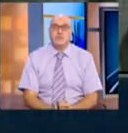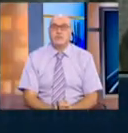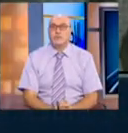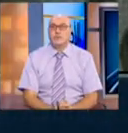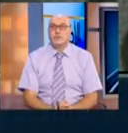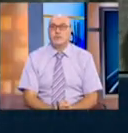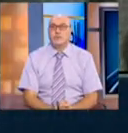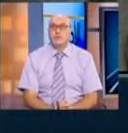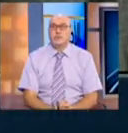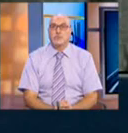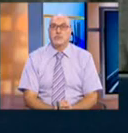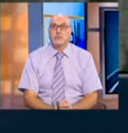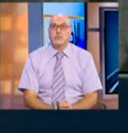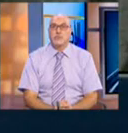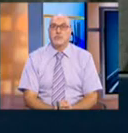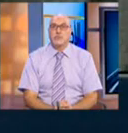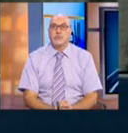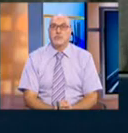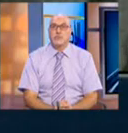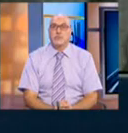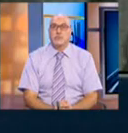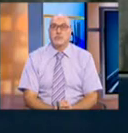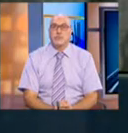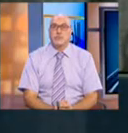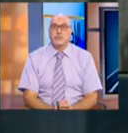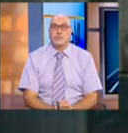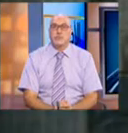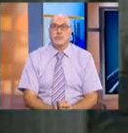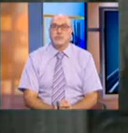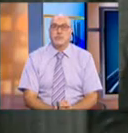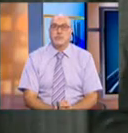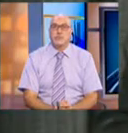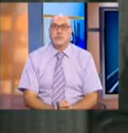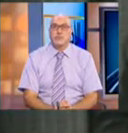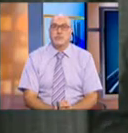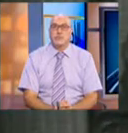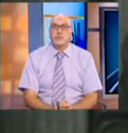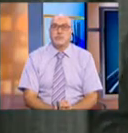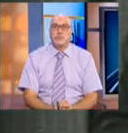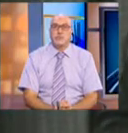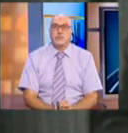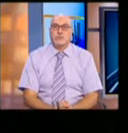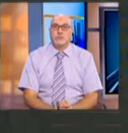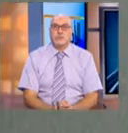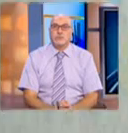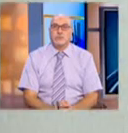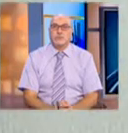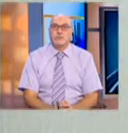الملك فيصل إلى دمشق الوزير السعودي للدفاع والطيران لتسليم رسالة خاصة إلى